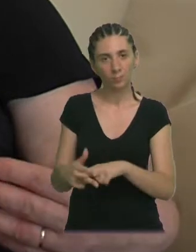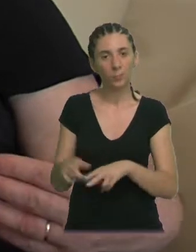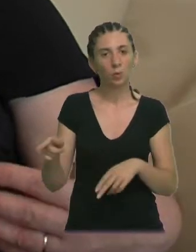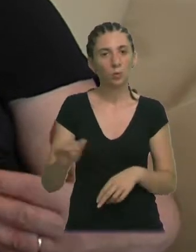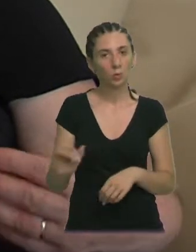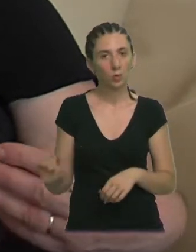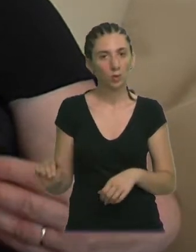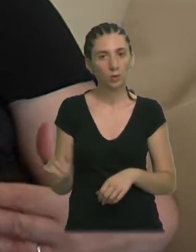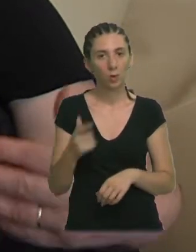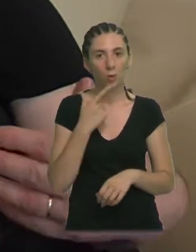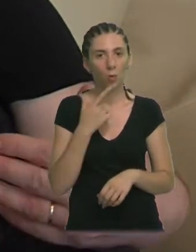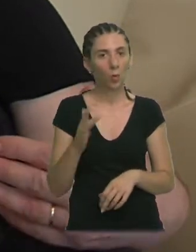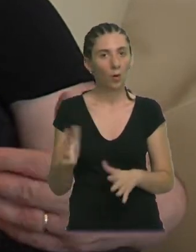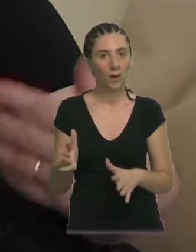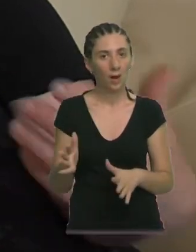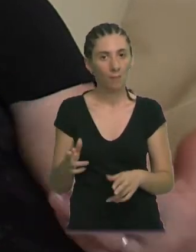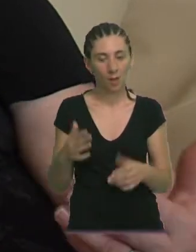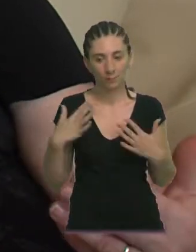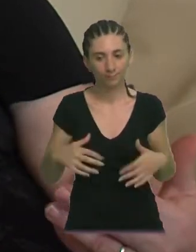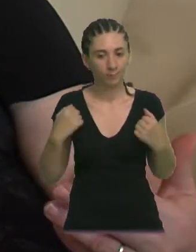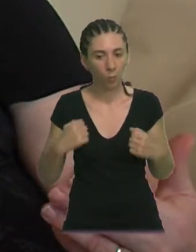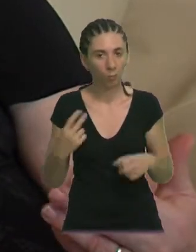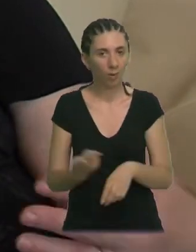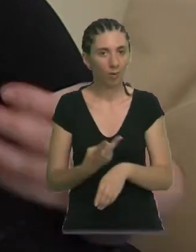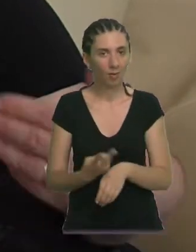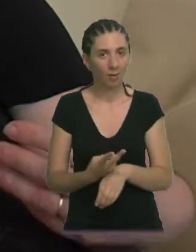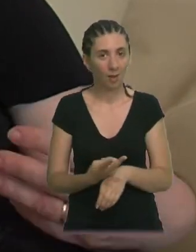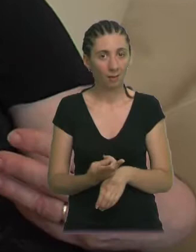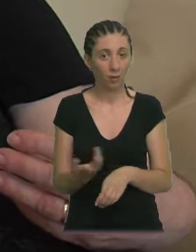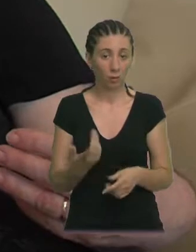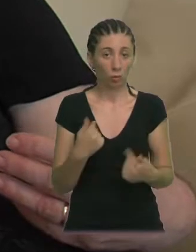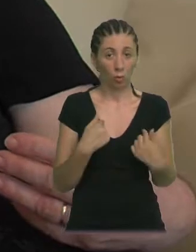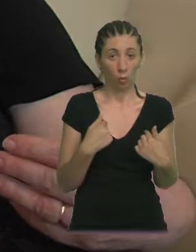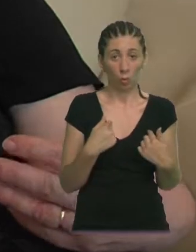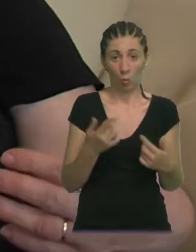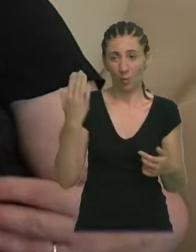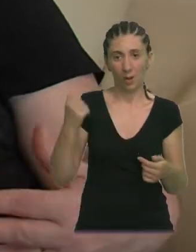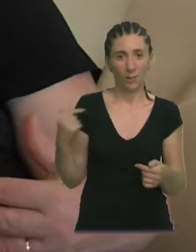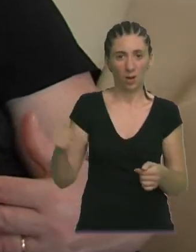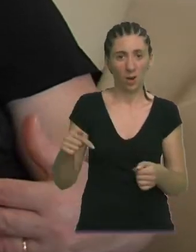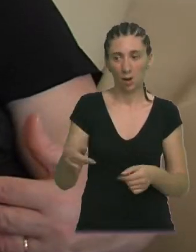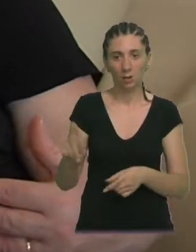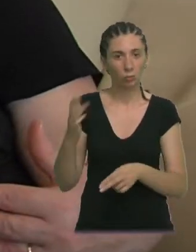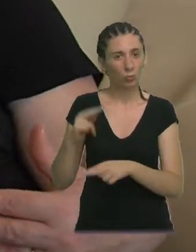koja nemaju niti higijenske navike, barem što se mene, kod mene ticalo,